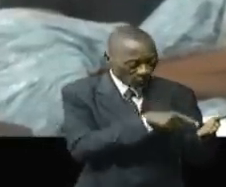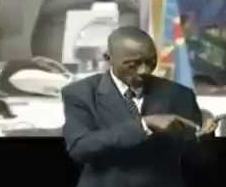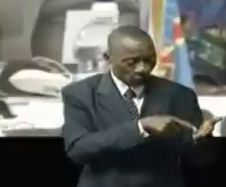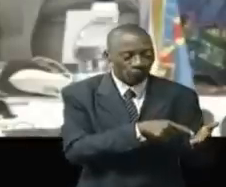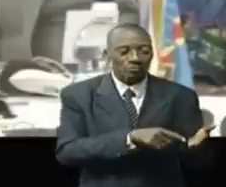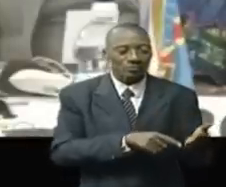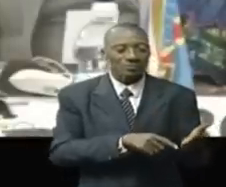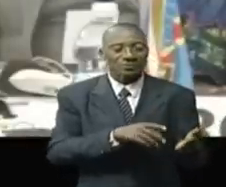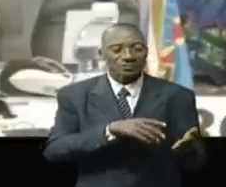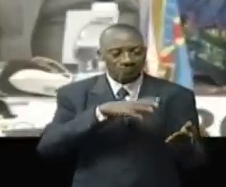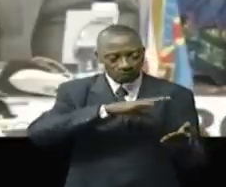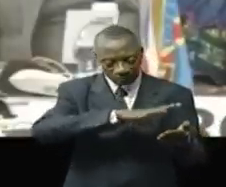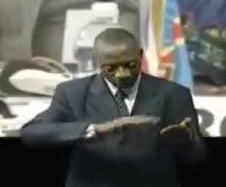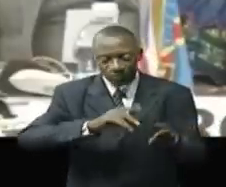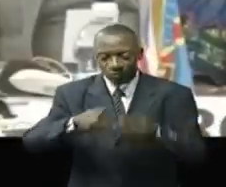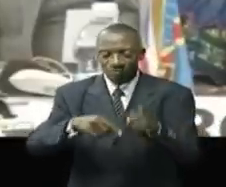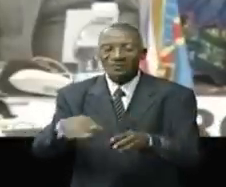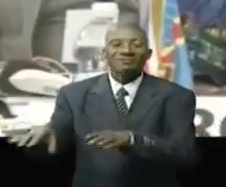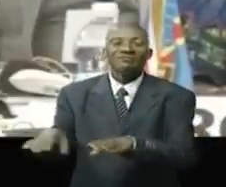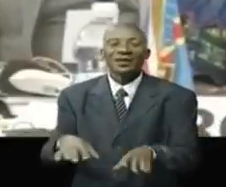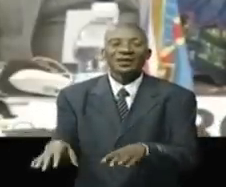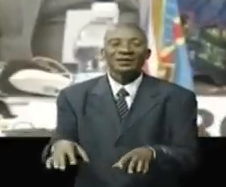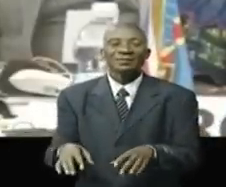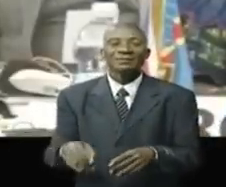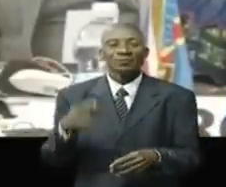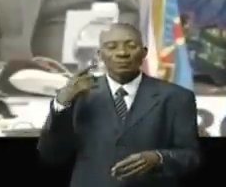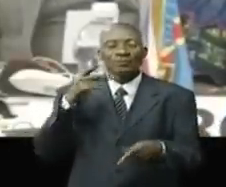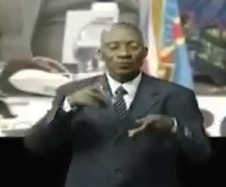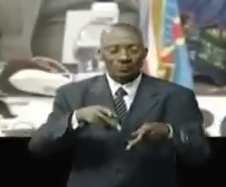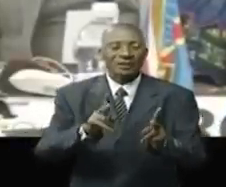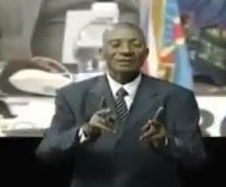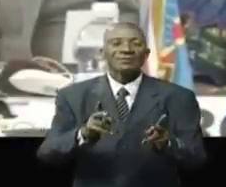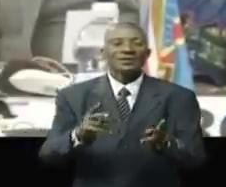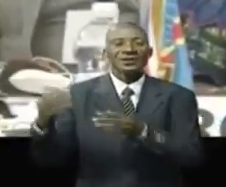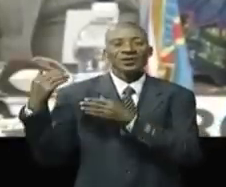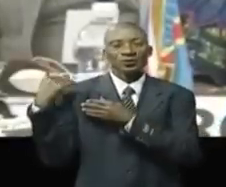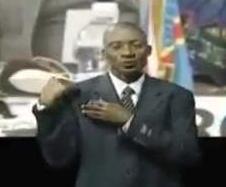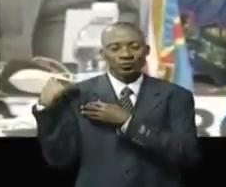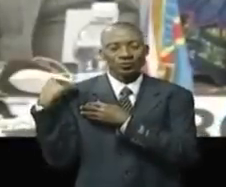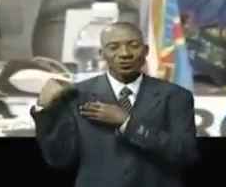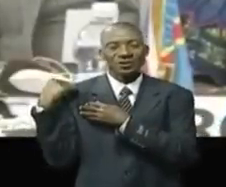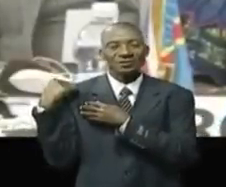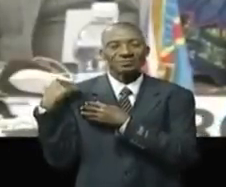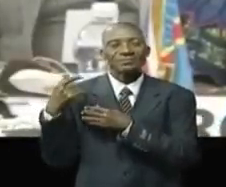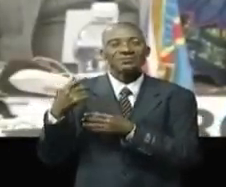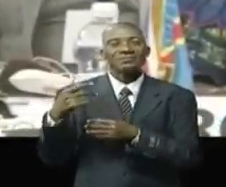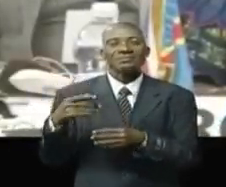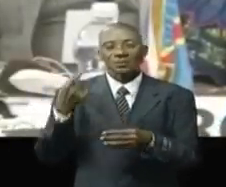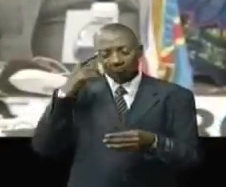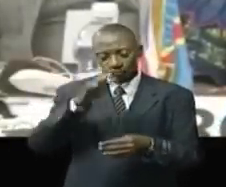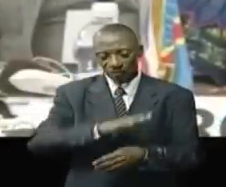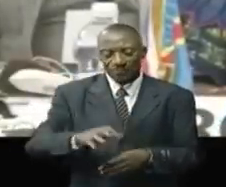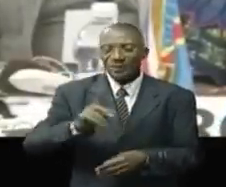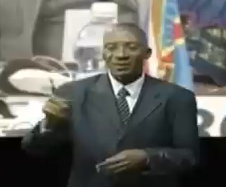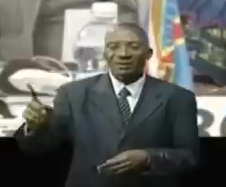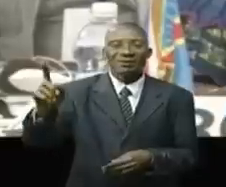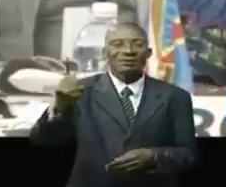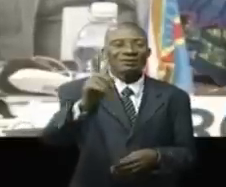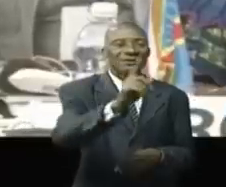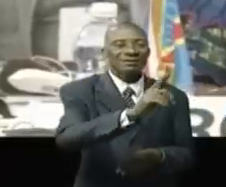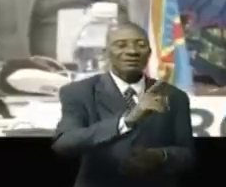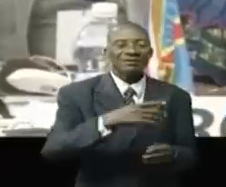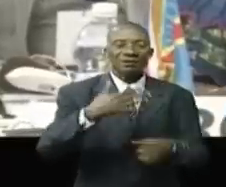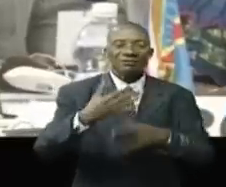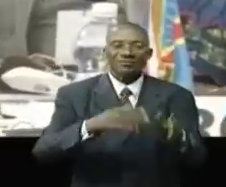engagements souscrits afin de permettre aux autorités de poursuite de nos pays respectifs d'accomplir leurs devoirs,